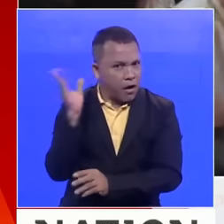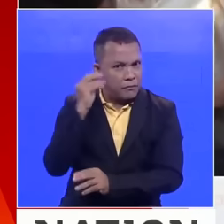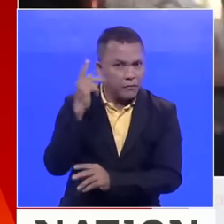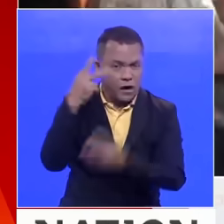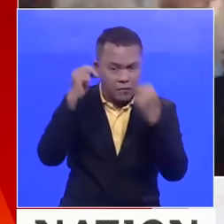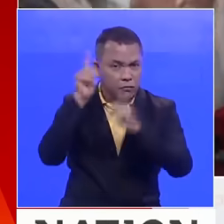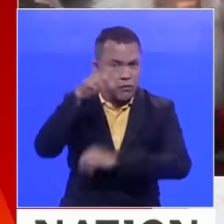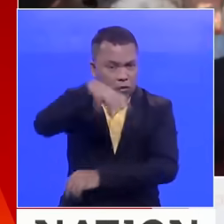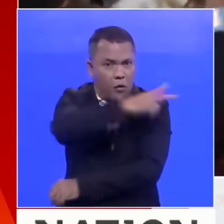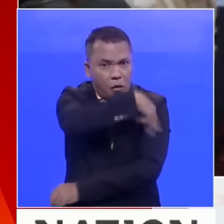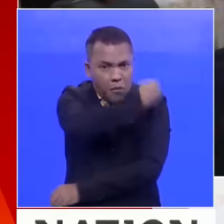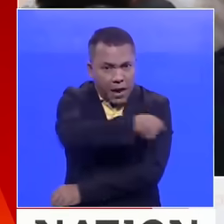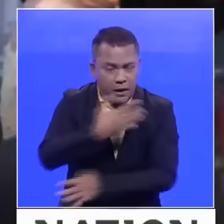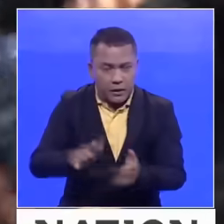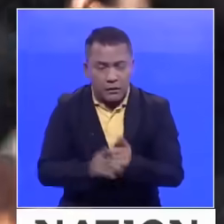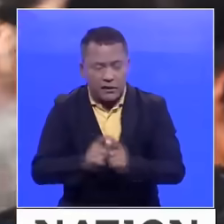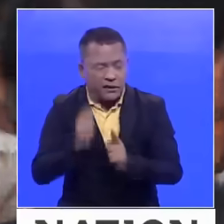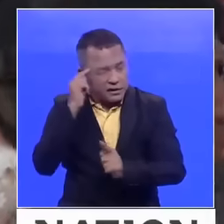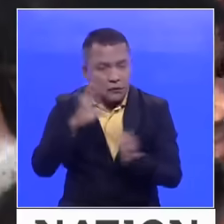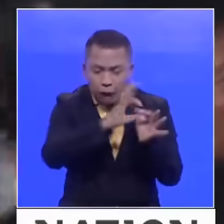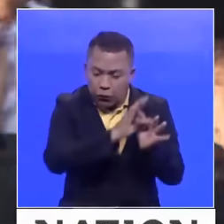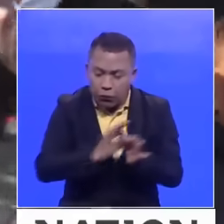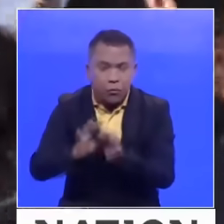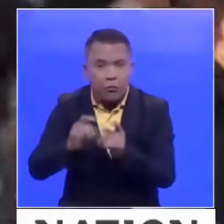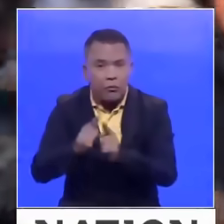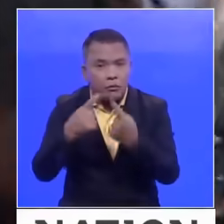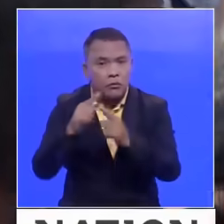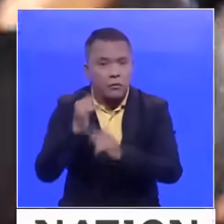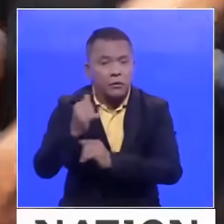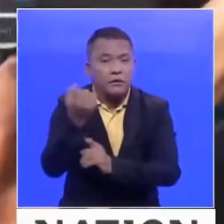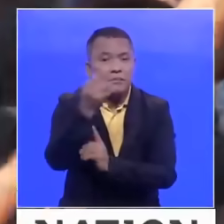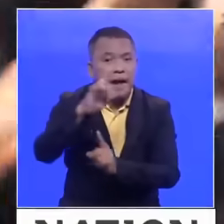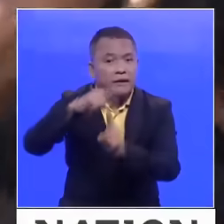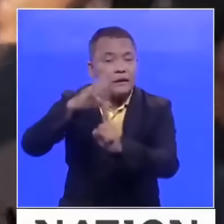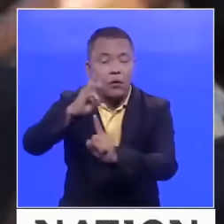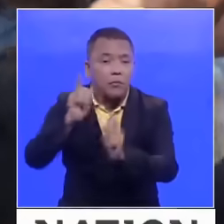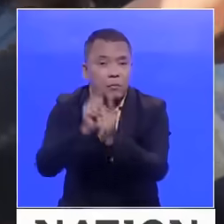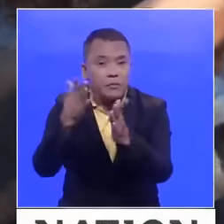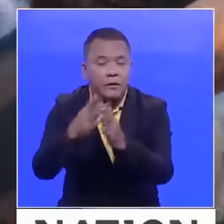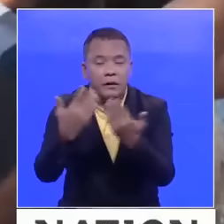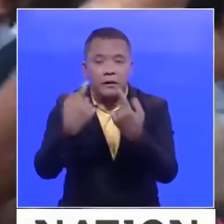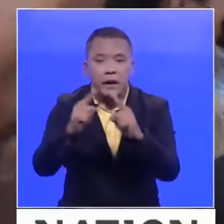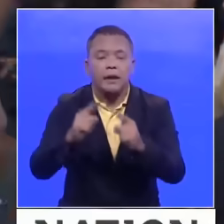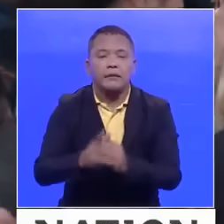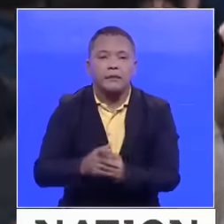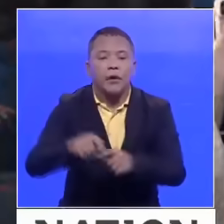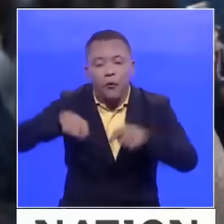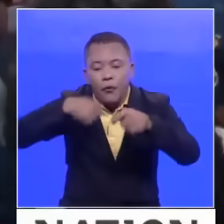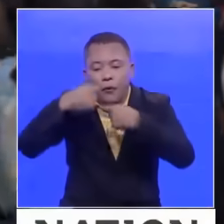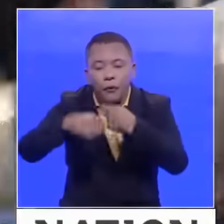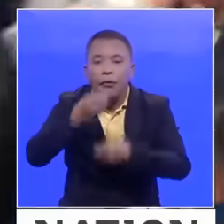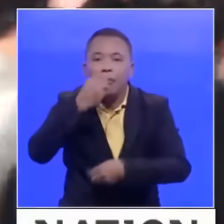โรงพยาบาลแล้วก็ไปอาจจะเรียกว่าจับโยงต่อเนื่องกันจะไม่ปรากฏการ 18ไม่นหรือเปล่าสุดท้ายก็คือไปทานห่าเรียบร้อย